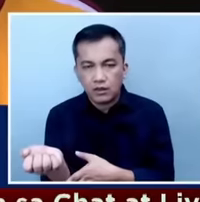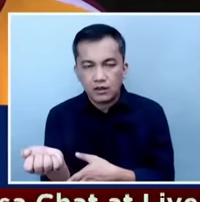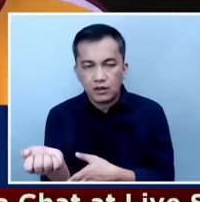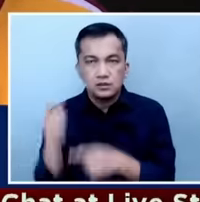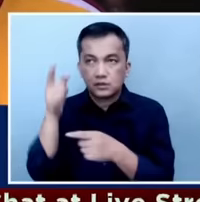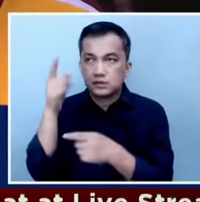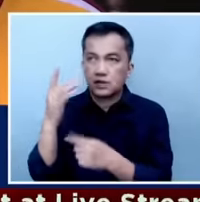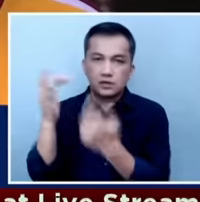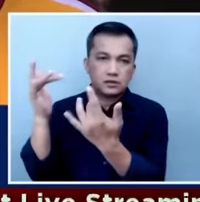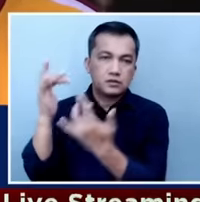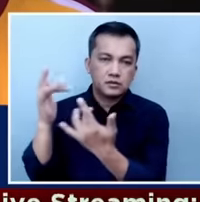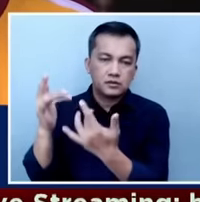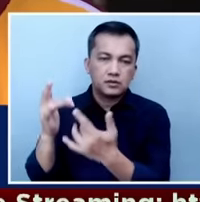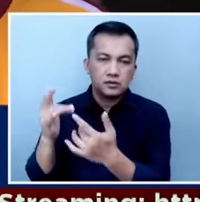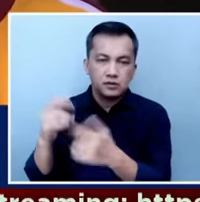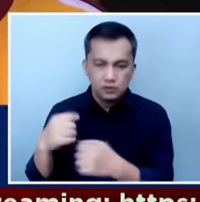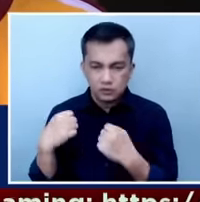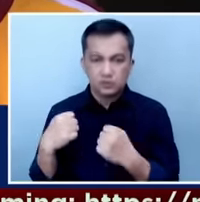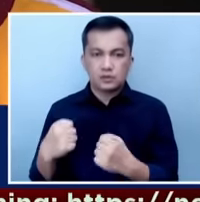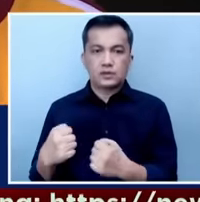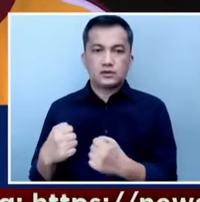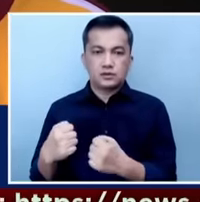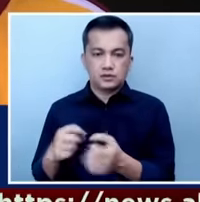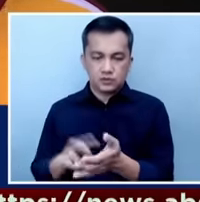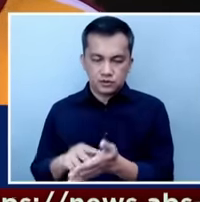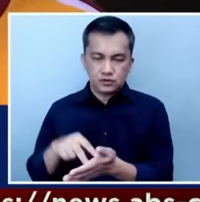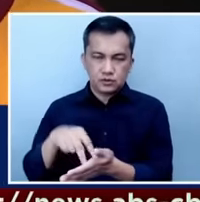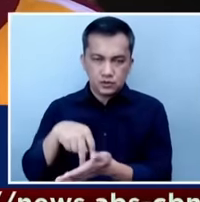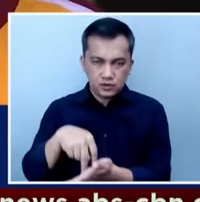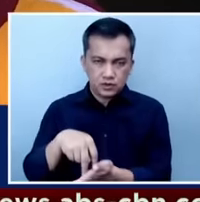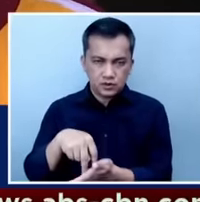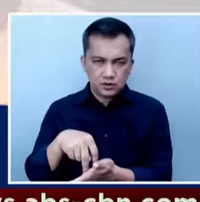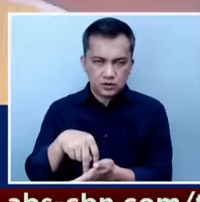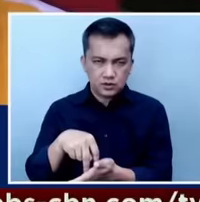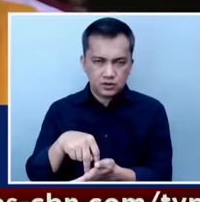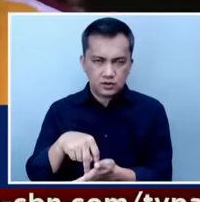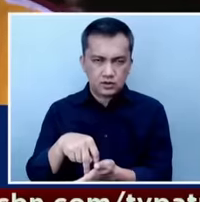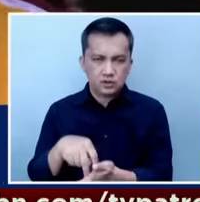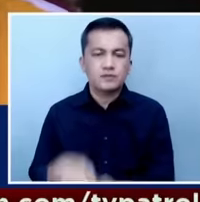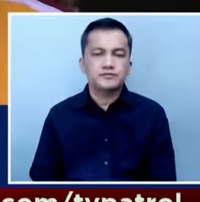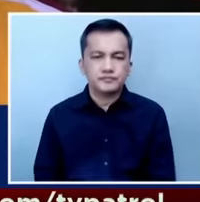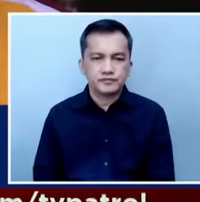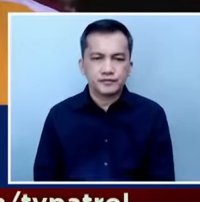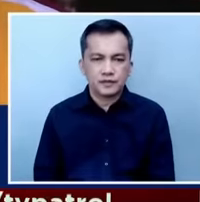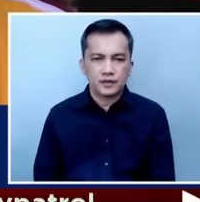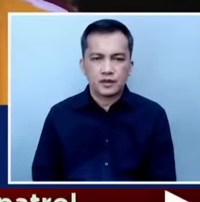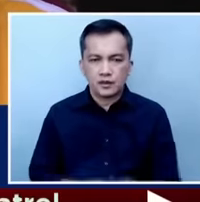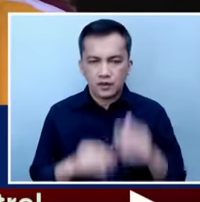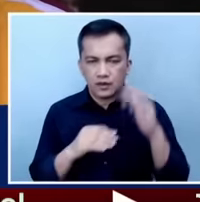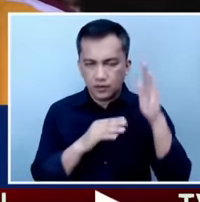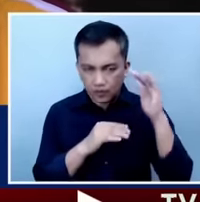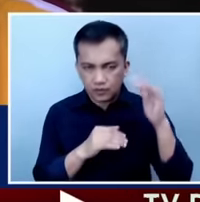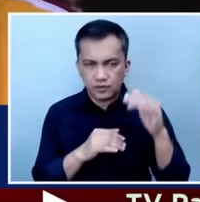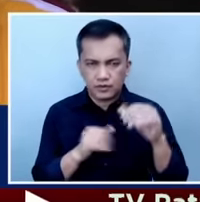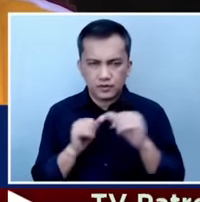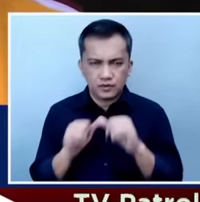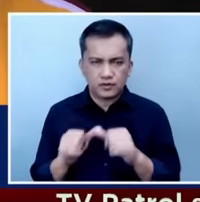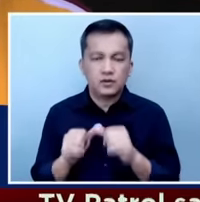po, medyo lumalakas, tumatayo, halos tumatayo po siya. Sana patuloy